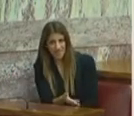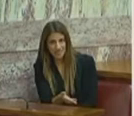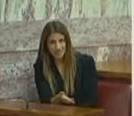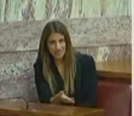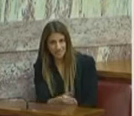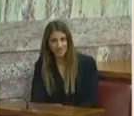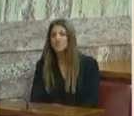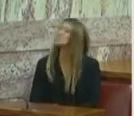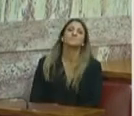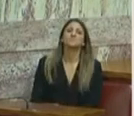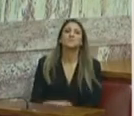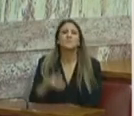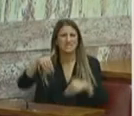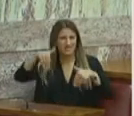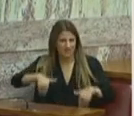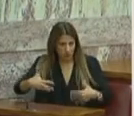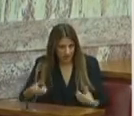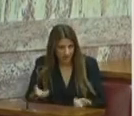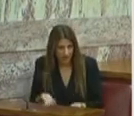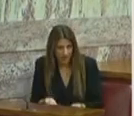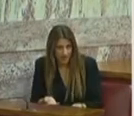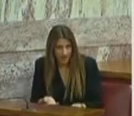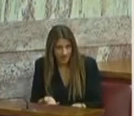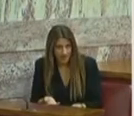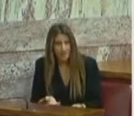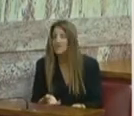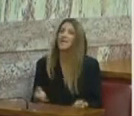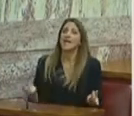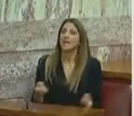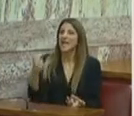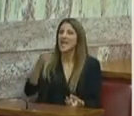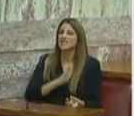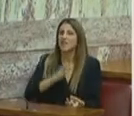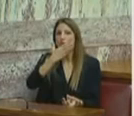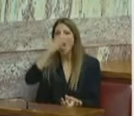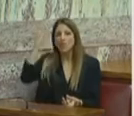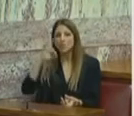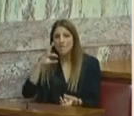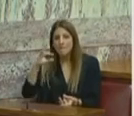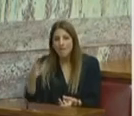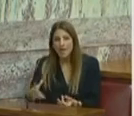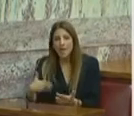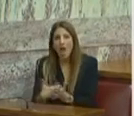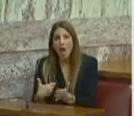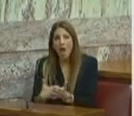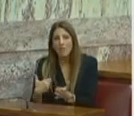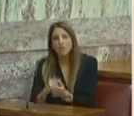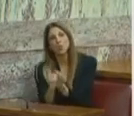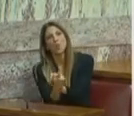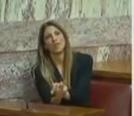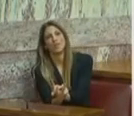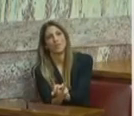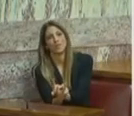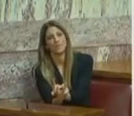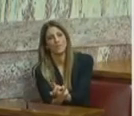Ποιο σεβασμό δείχνατε στο τεκμήριο της αθωότητος? Η Χρυσή Αυγή ψήφισε υπέρ της συστάσεως